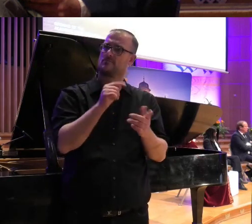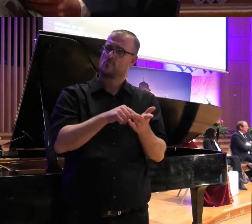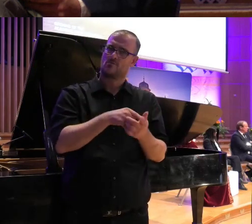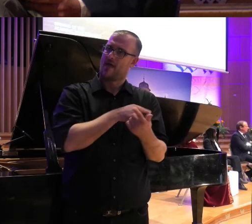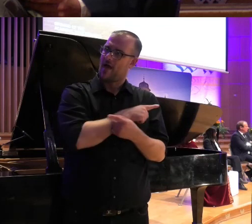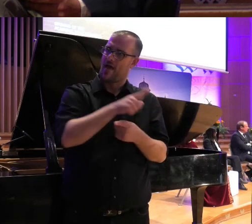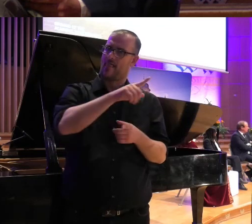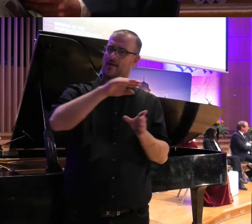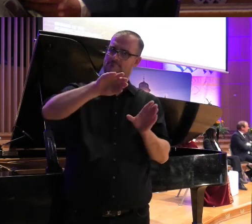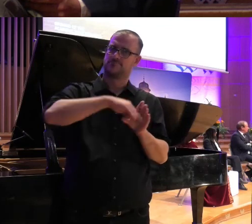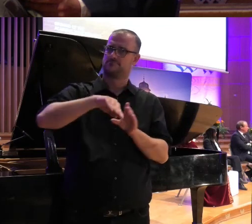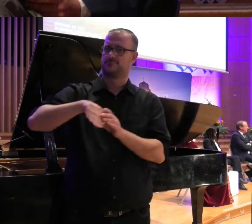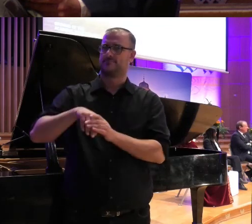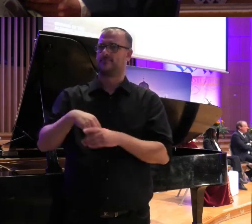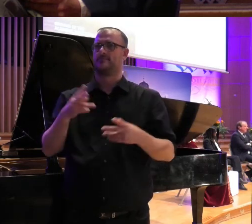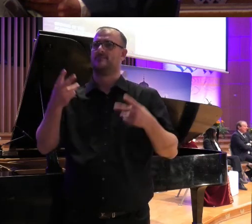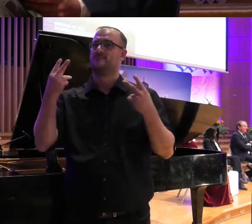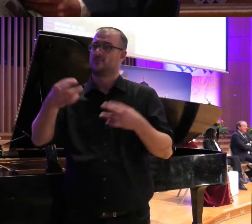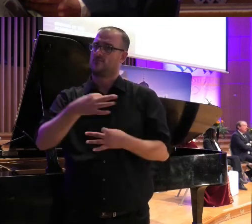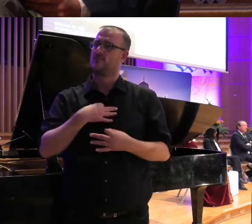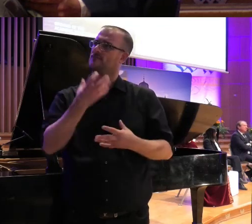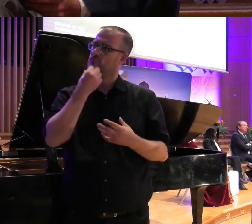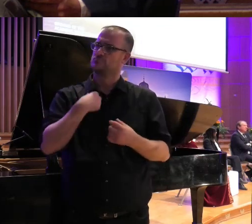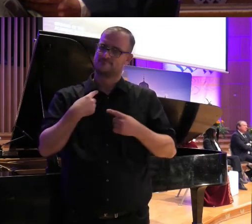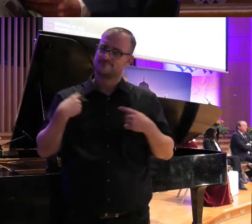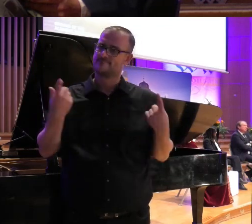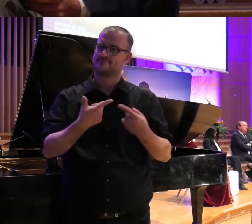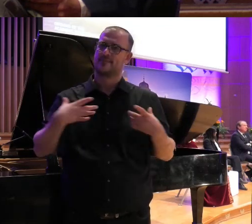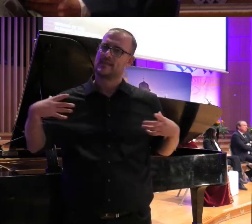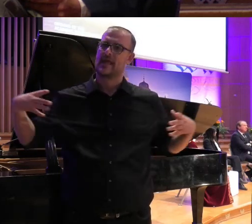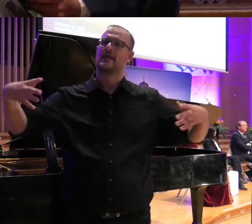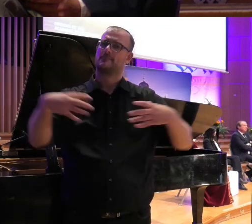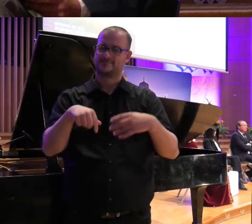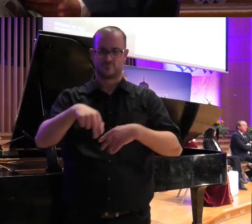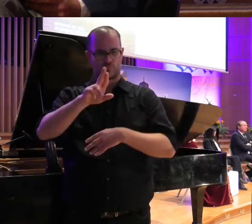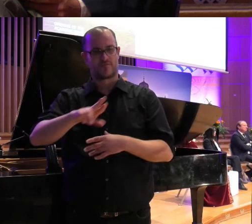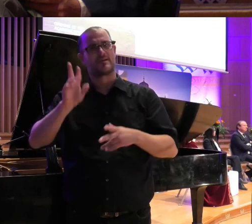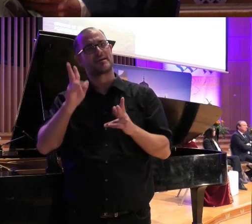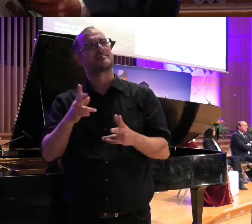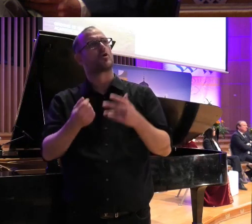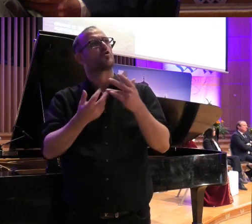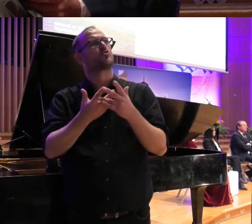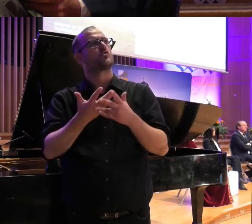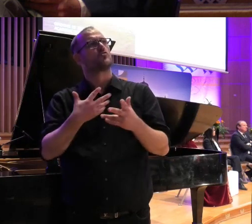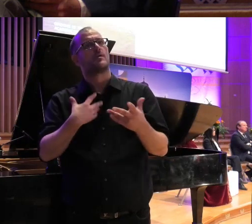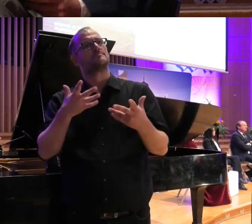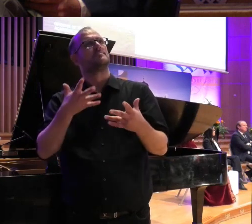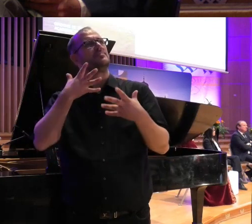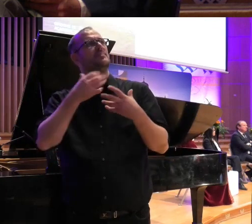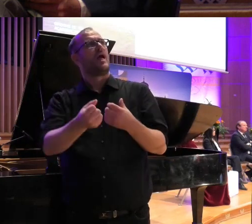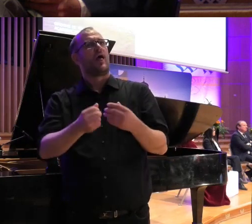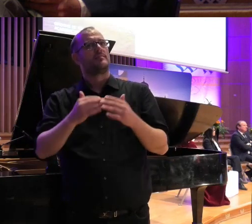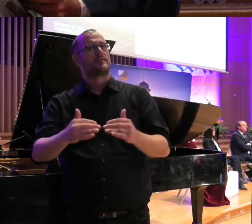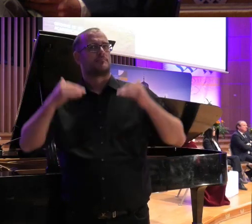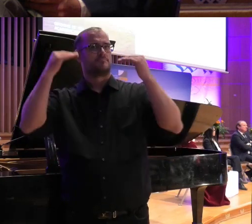mitnehmen können. Denn das ist uns ganz wichtig. Wir möchten also wirklich gemeinsam hier an der Universität eine Kultur der Nachhaltigkeit etablieren. Und da spielt